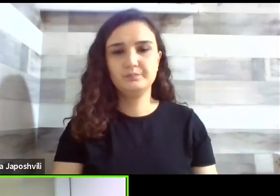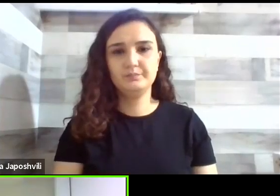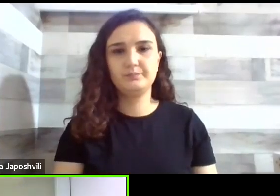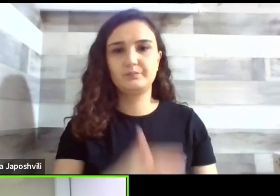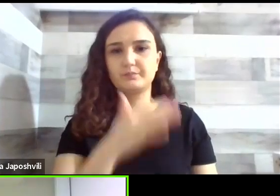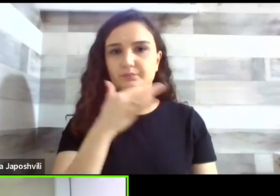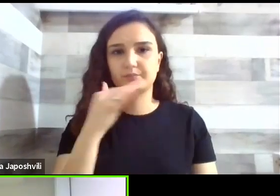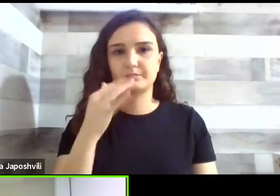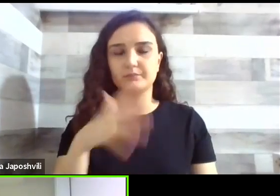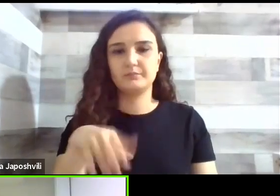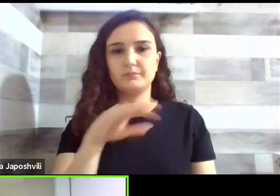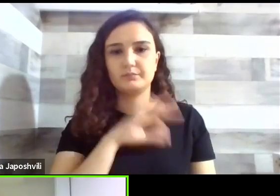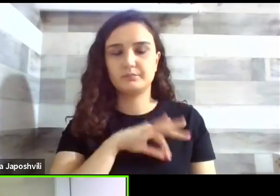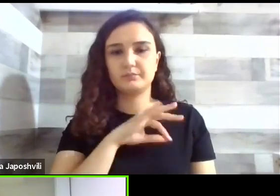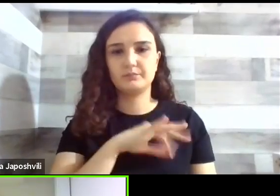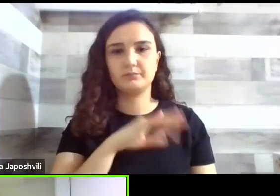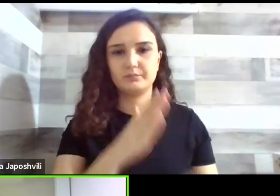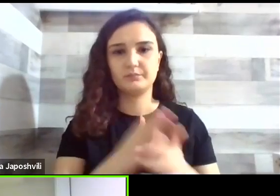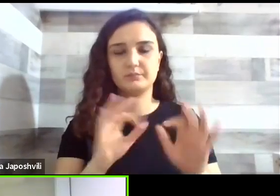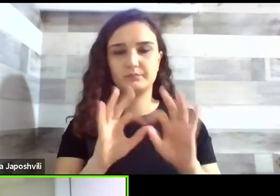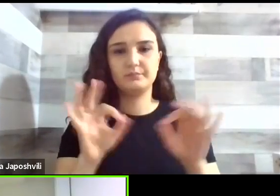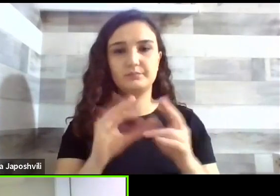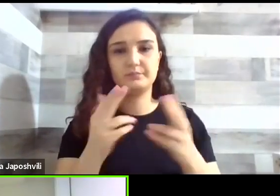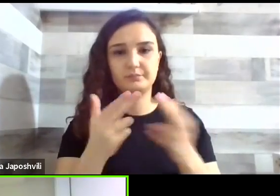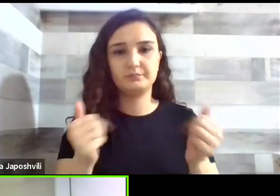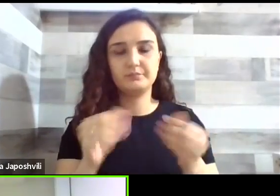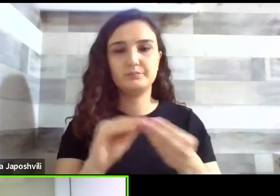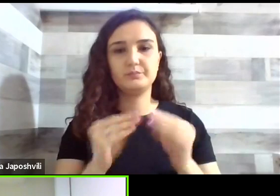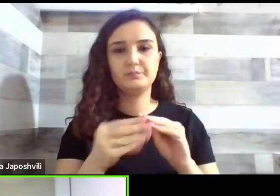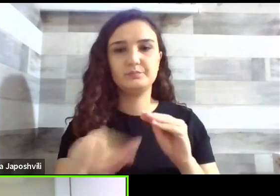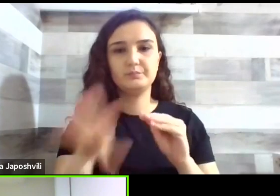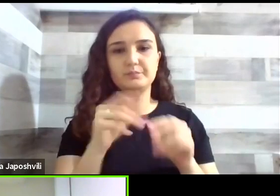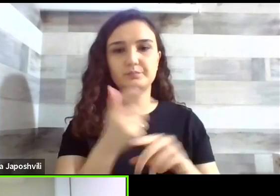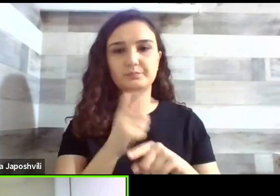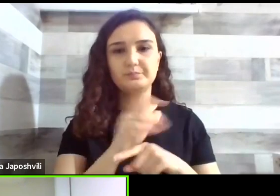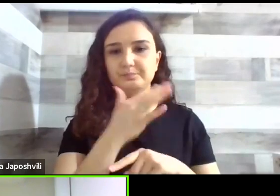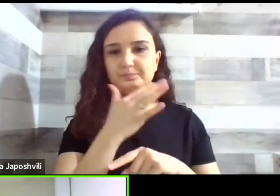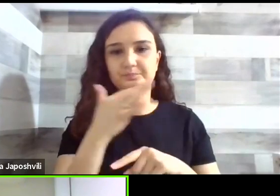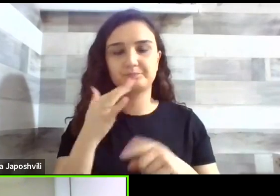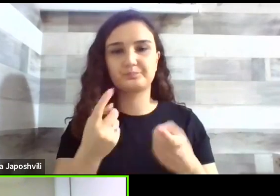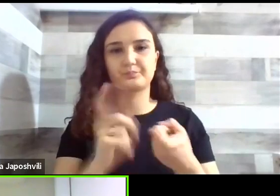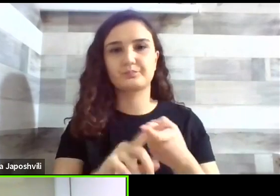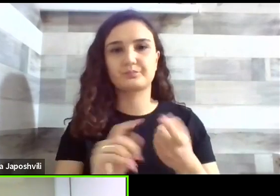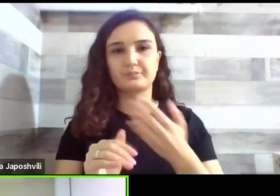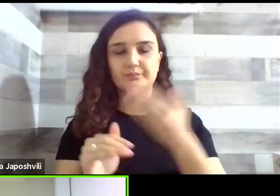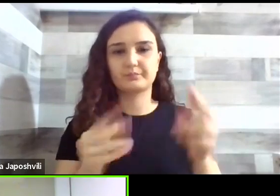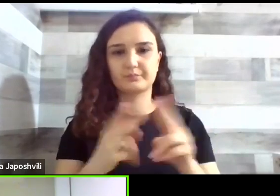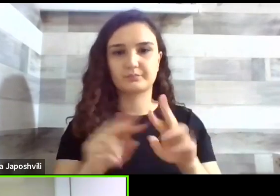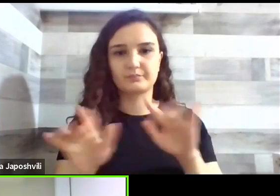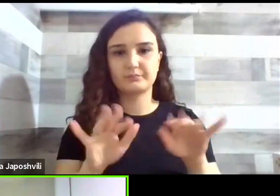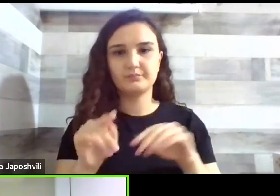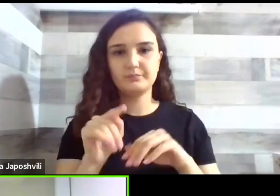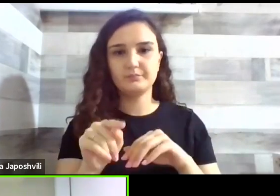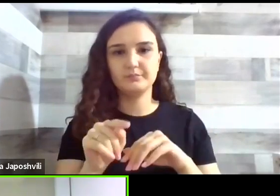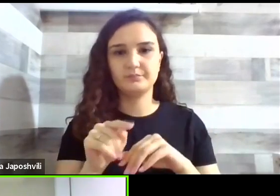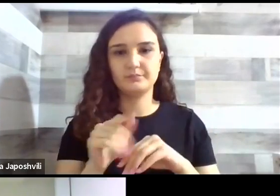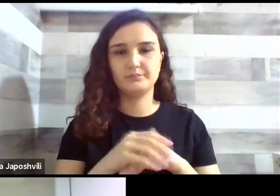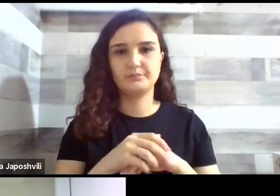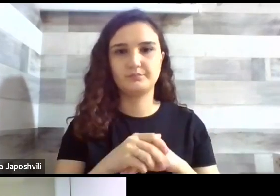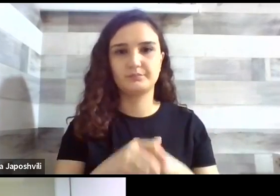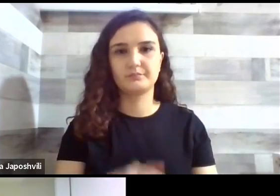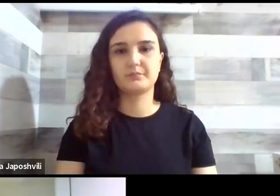ვთქვათ, სარგებელი აღწერილი, თუმცა რა თქმა უნდა, გამოწვევაც ძალიან ბევრი უკავშირდება ამ პროცესს. Განწევა არის.